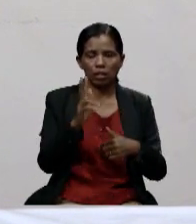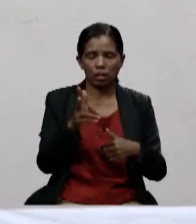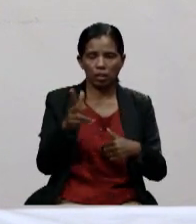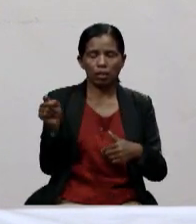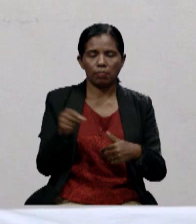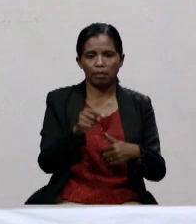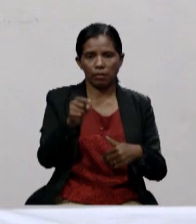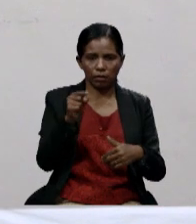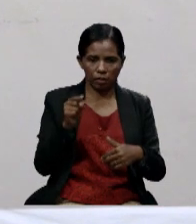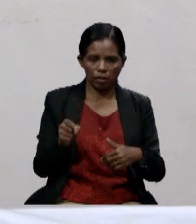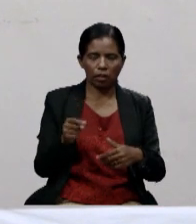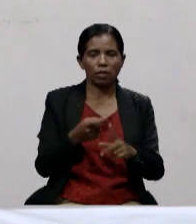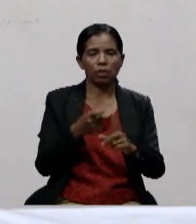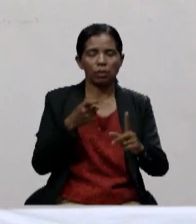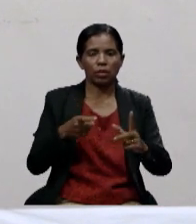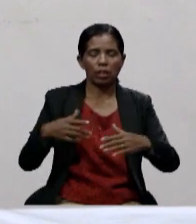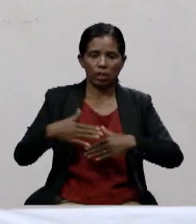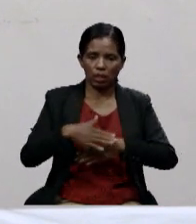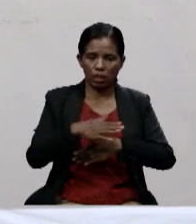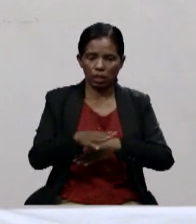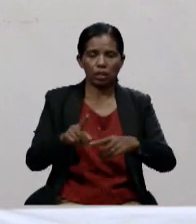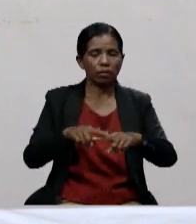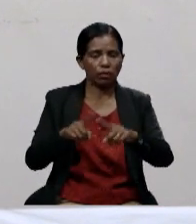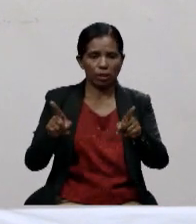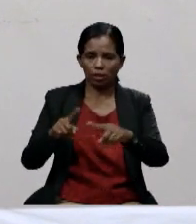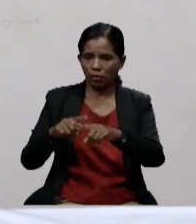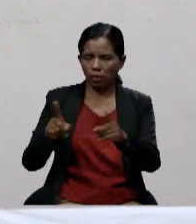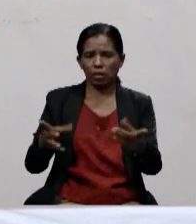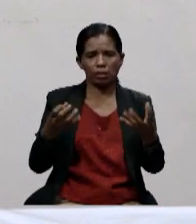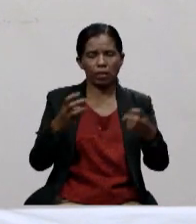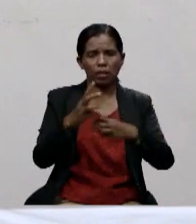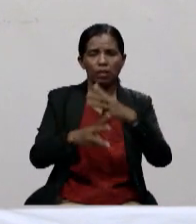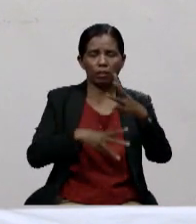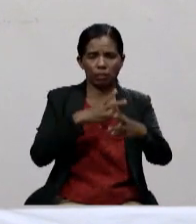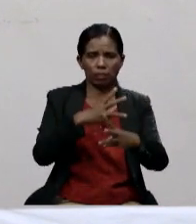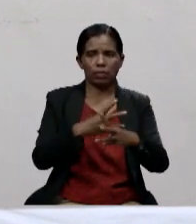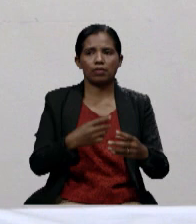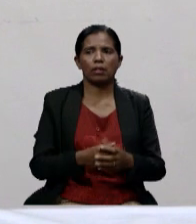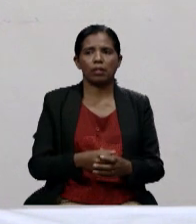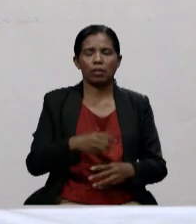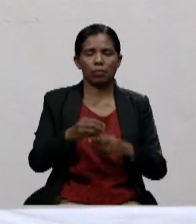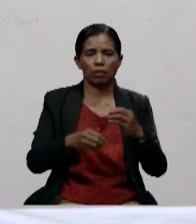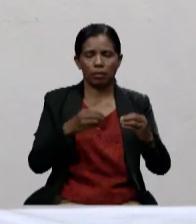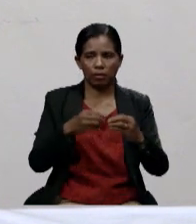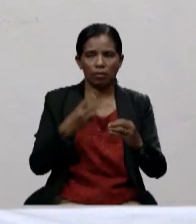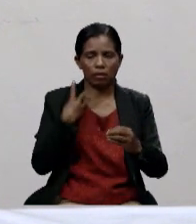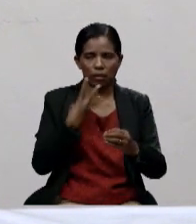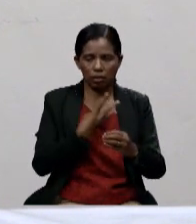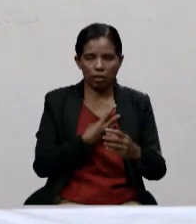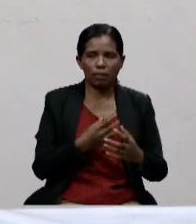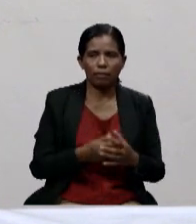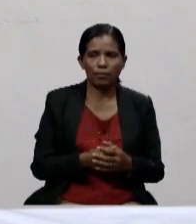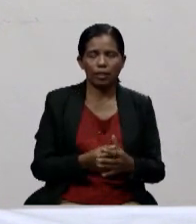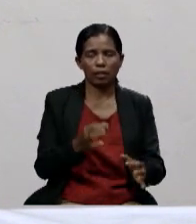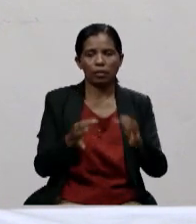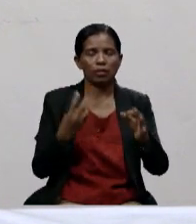30% husi espécies ikan coral nian e a mundo. Ήταν σημαντικά κατά και μας